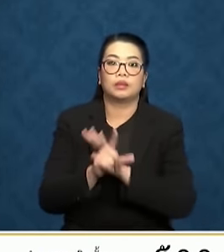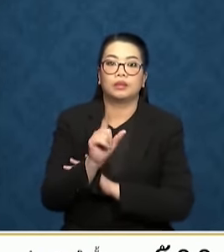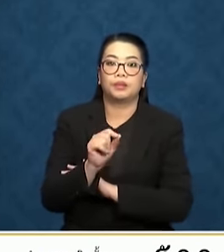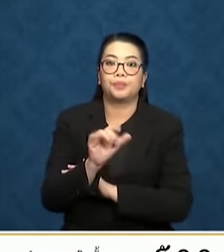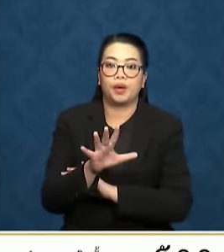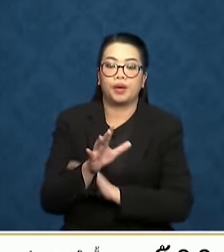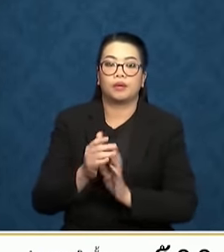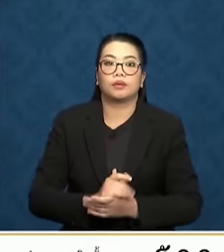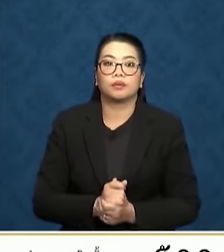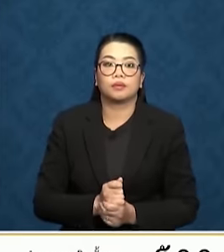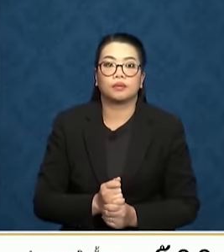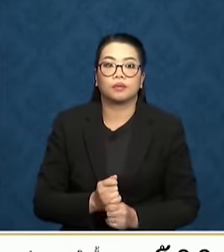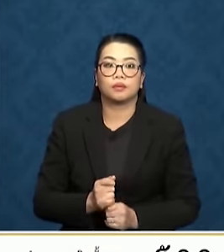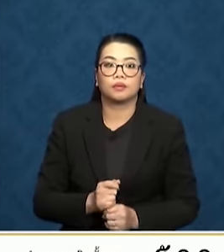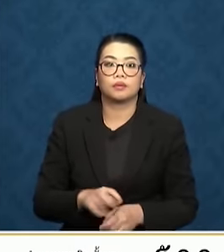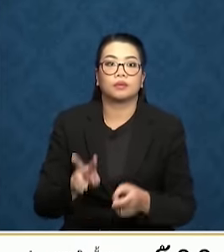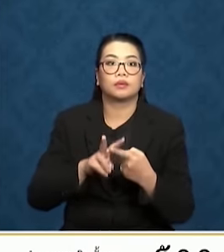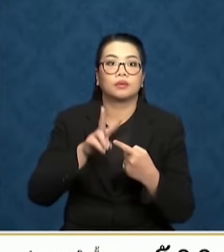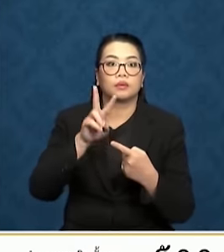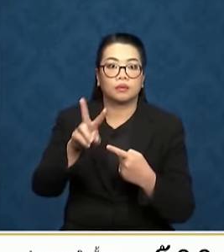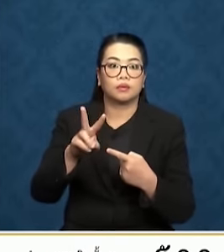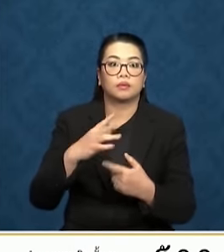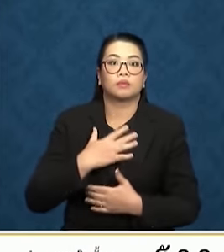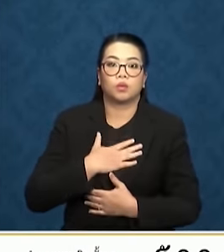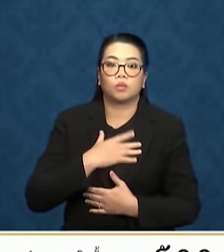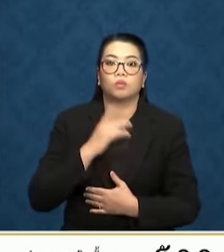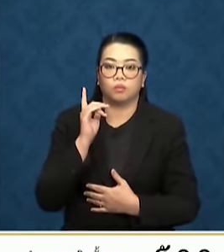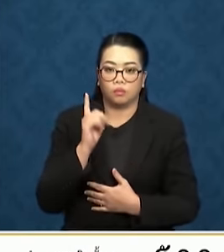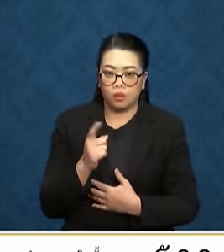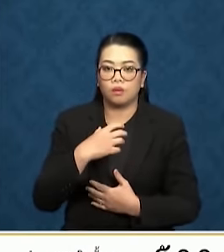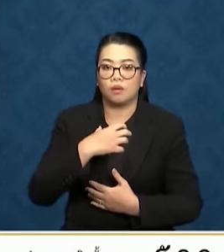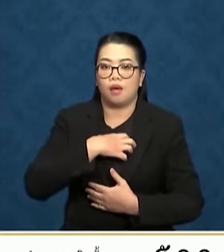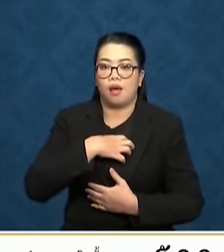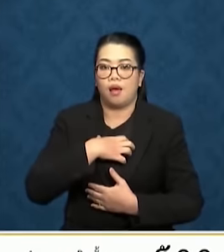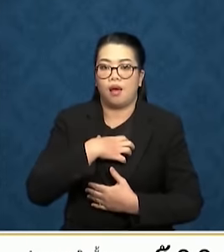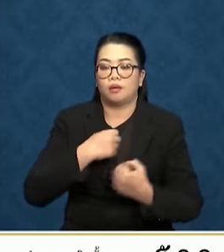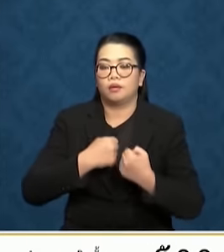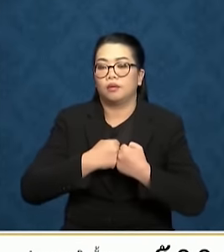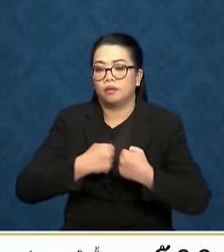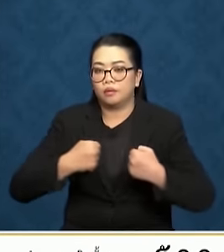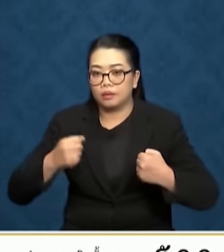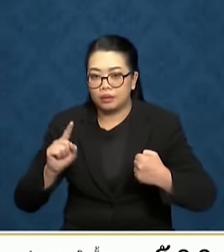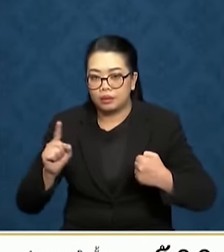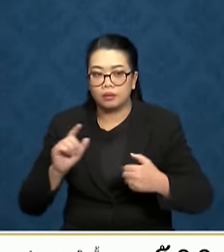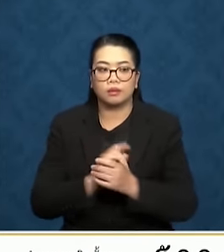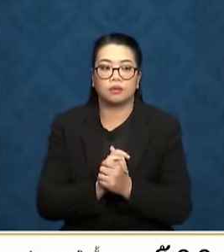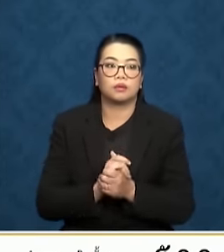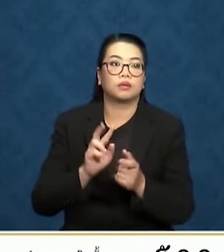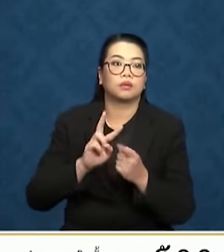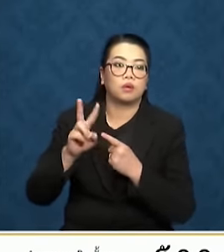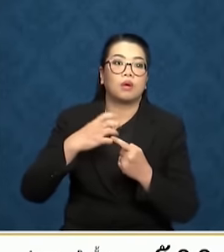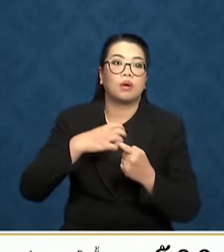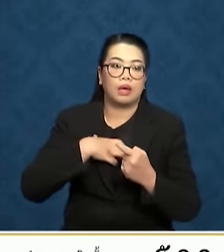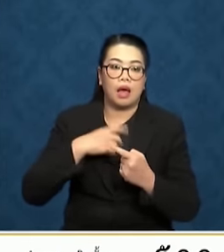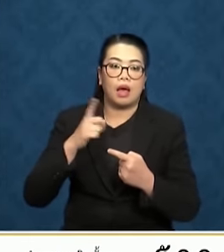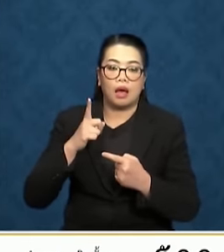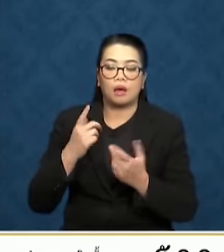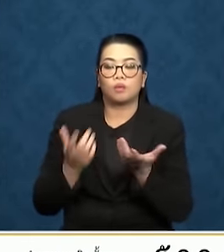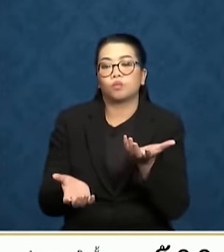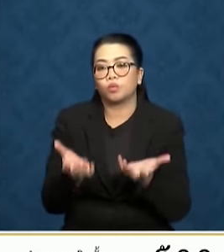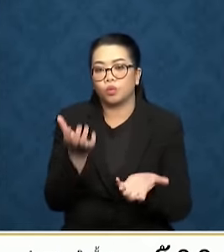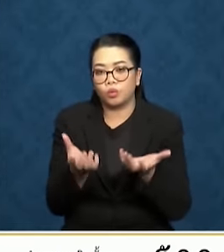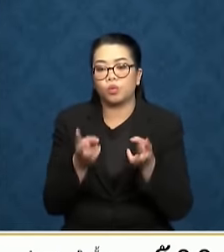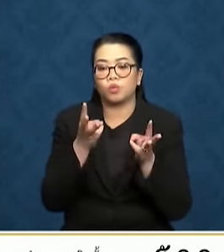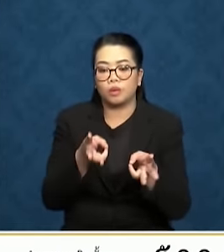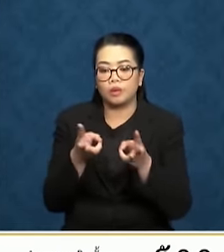ครับท่านประธานวาระที่ 2ผมต้องการที่จะขยายผมต้องการที่จะสะท้อนความสมดุลของการแก้ไข